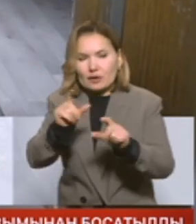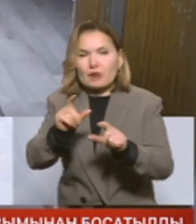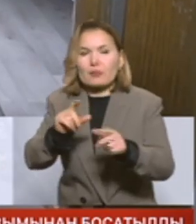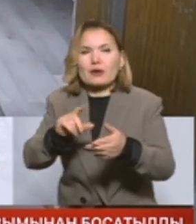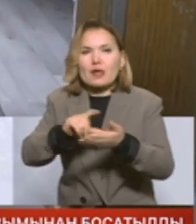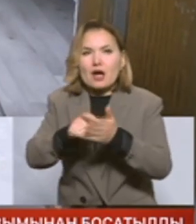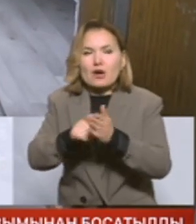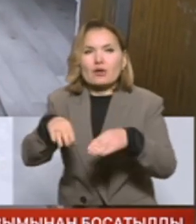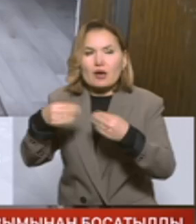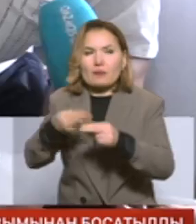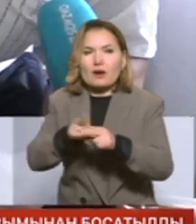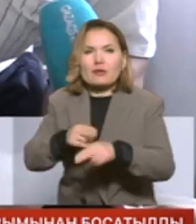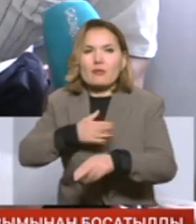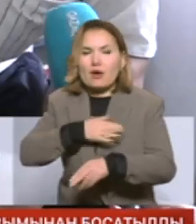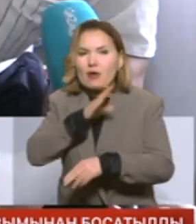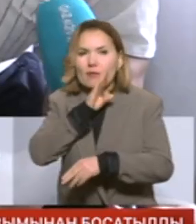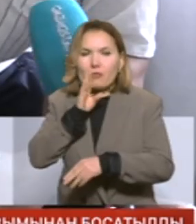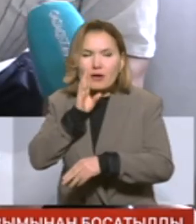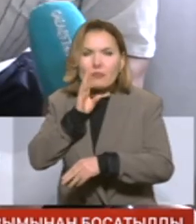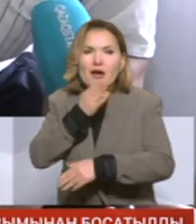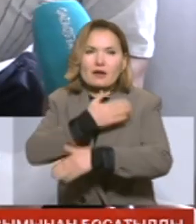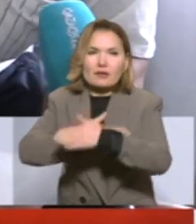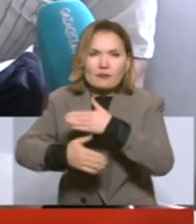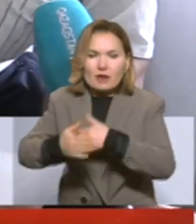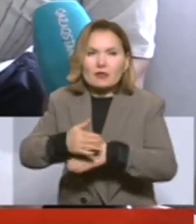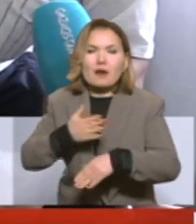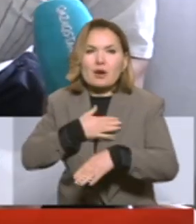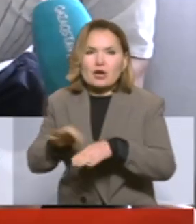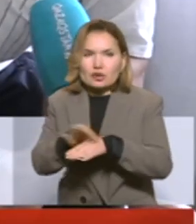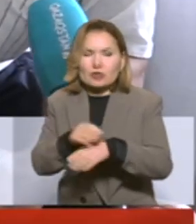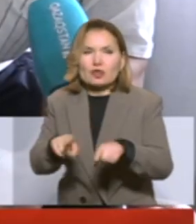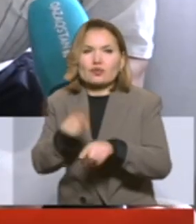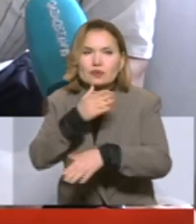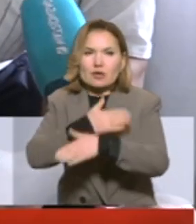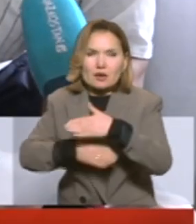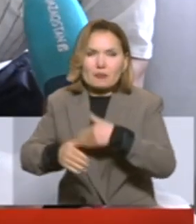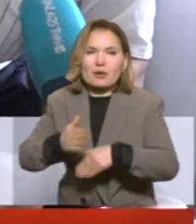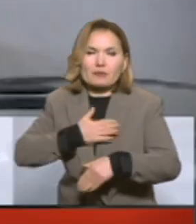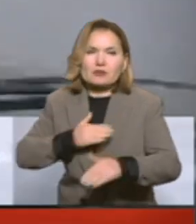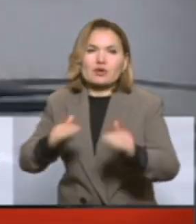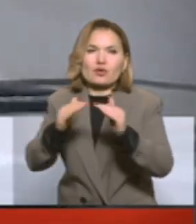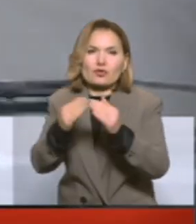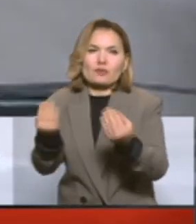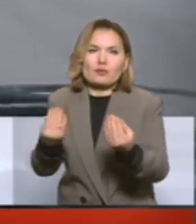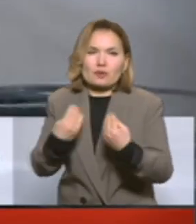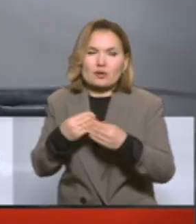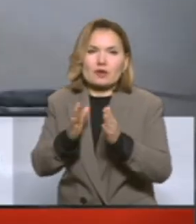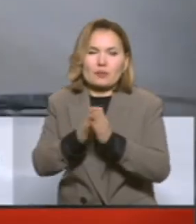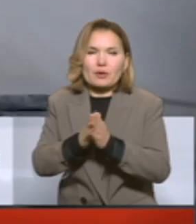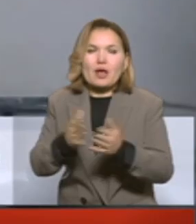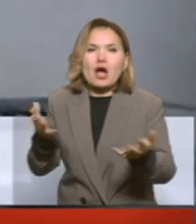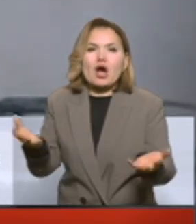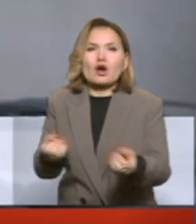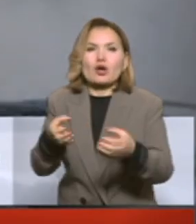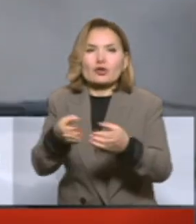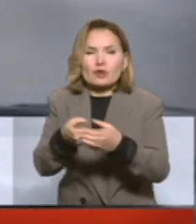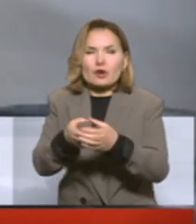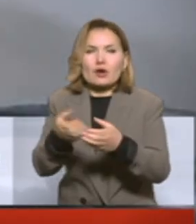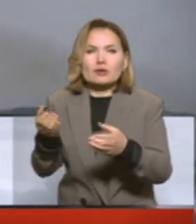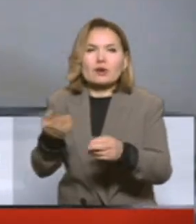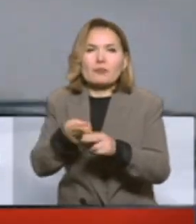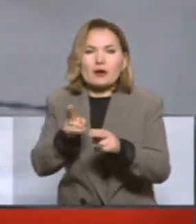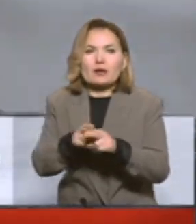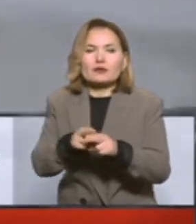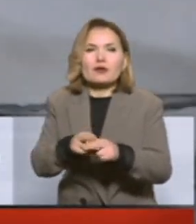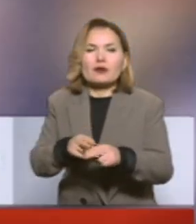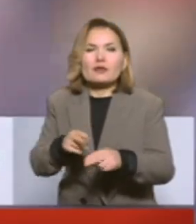Анам бар бірінші группада коляскада отыр, бәрін қолыма алып, осы Қаратөбеден шамам келсе бір үй берсе деп ойлап едім. Ал мына құтқарушылар мұздай суда жаяу жүріп,